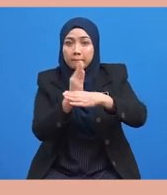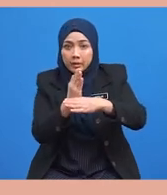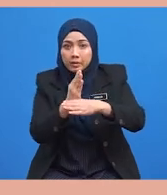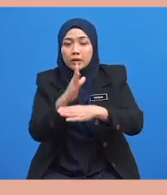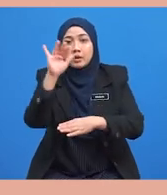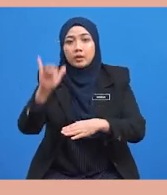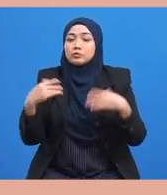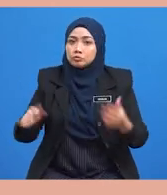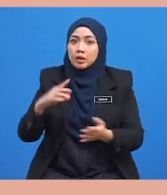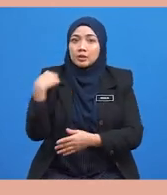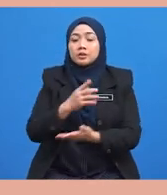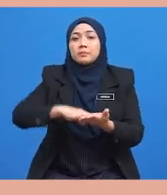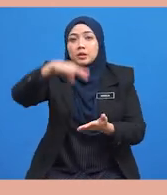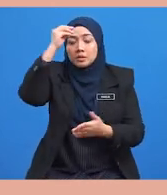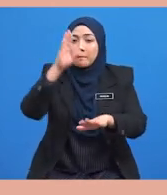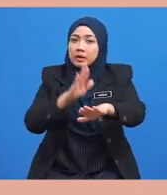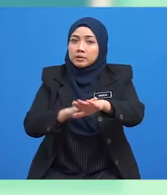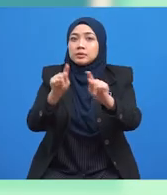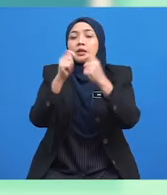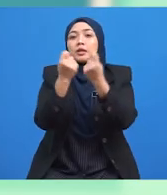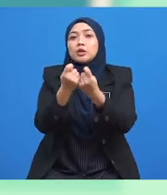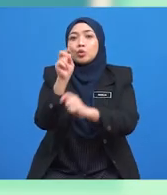telah dipelajari semasa di tingkatan 2.